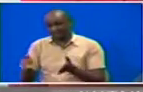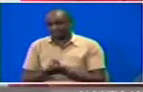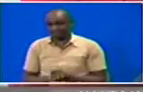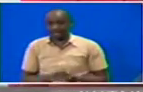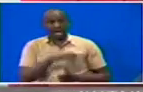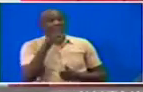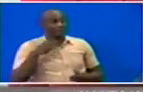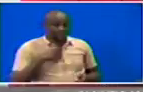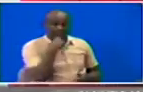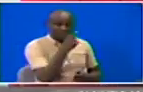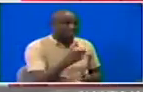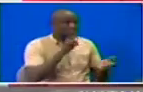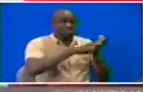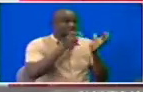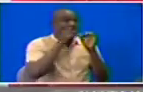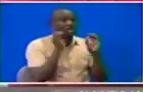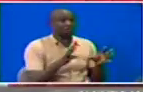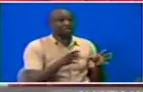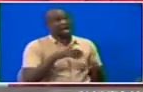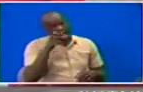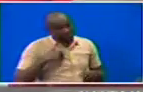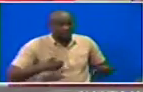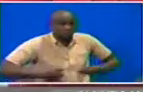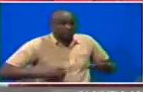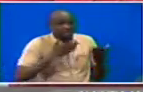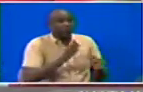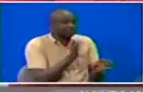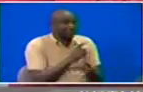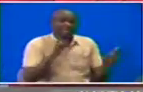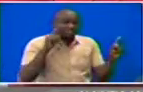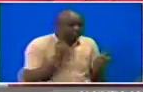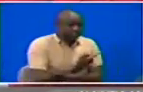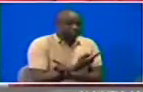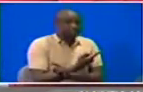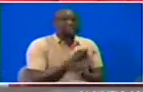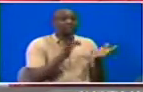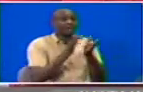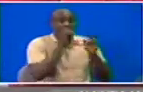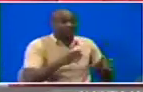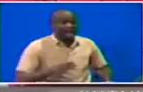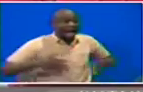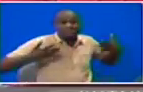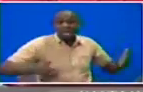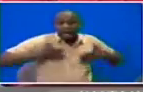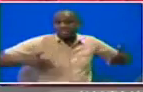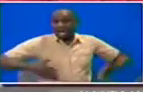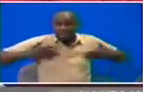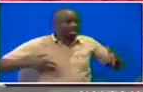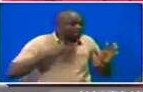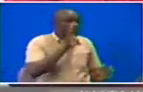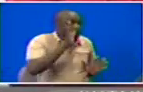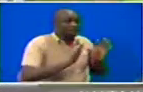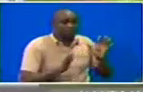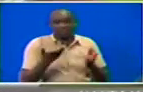ambao wanasema imepoteza maana kidogo kwa sababu pengine vijana wa sasa wanaimba nyimbo ambazo ni za kusisimua, si nyimbo za ni kwamba watu.